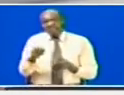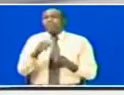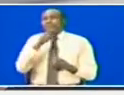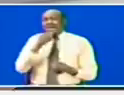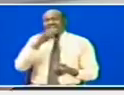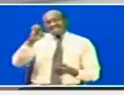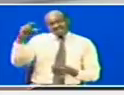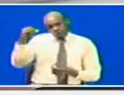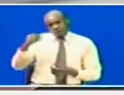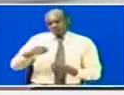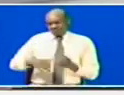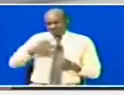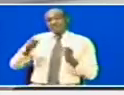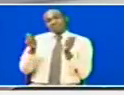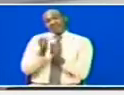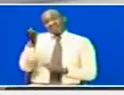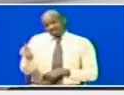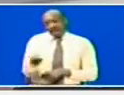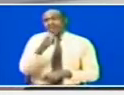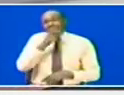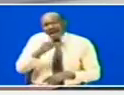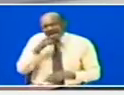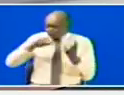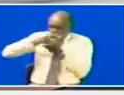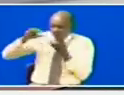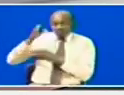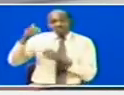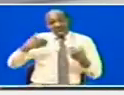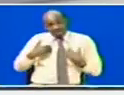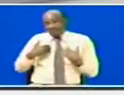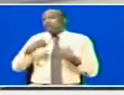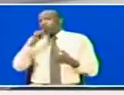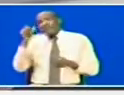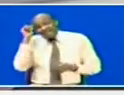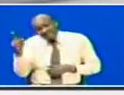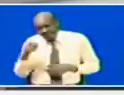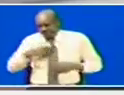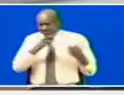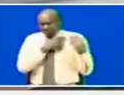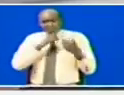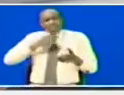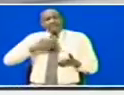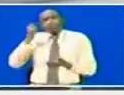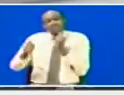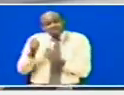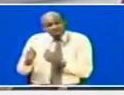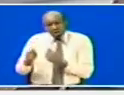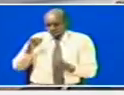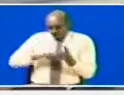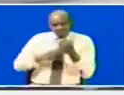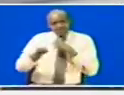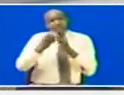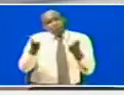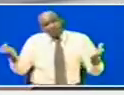ile ego ya kiume ina hujumu, kwa sababu mwanamume anachanganyikiwa, anashindwa kuelewa. Sasa mimi jukumu langu hapa lipi? Kwa sababu lile jukumu langu